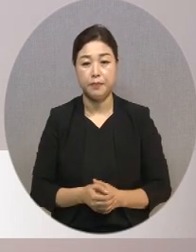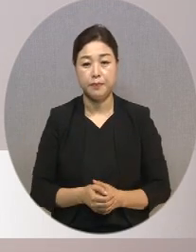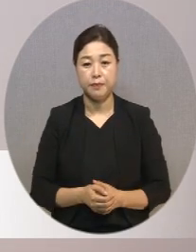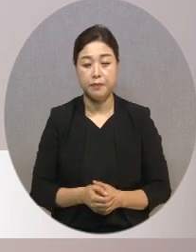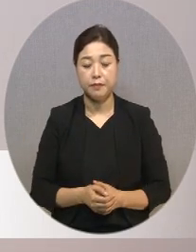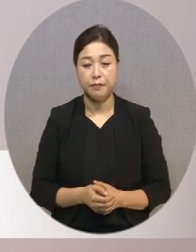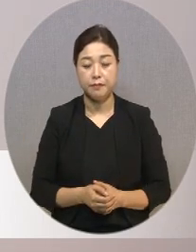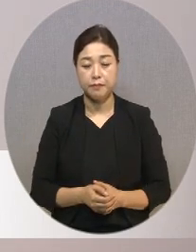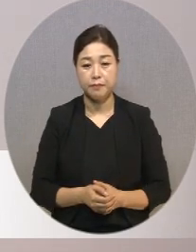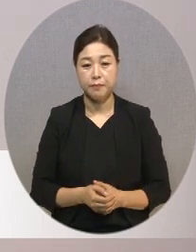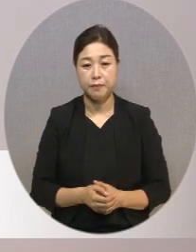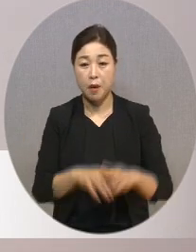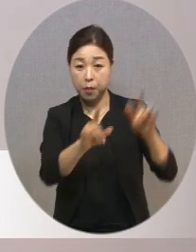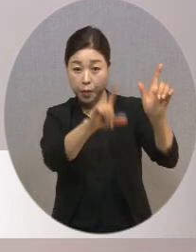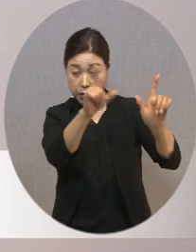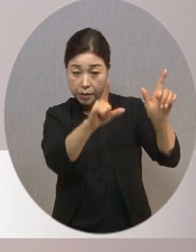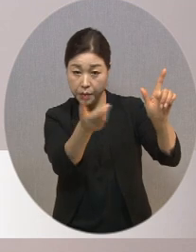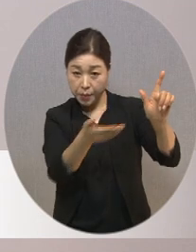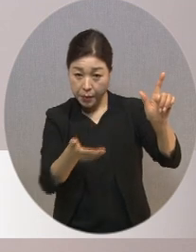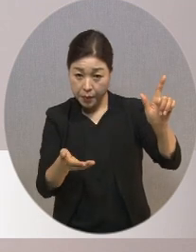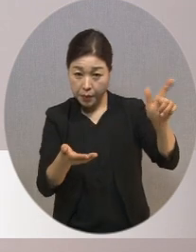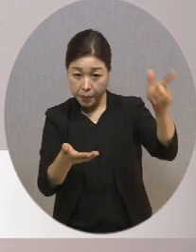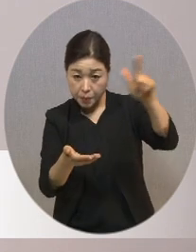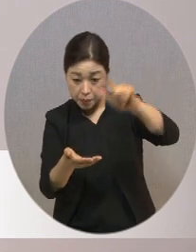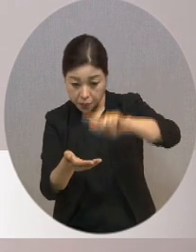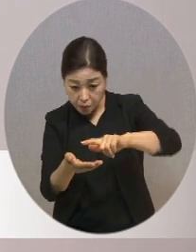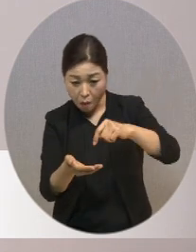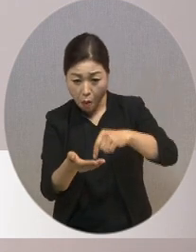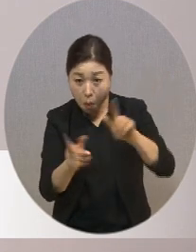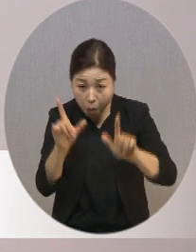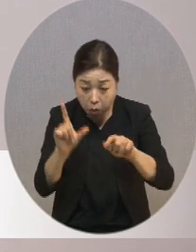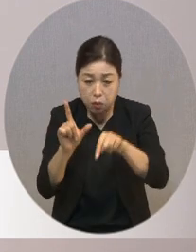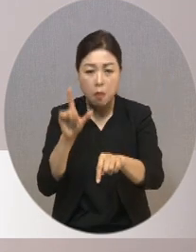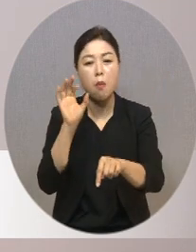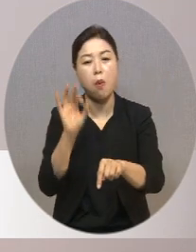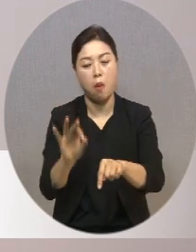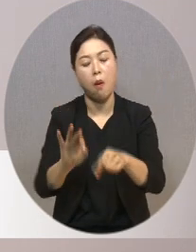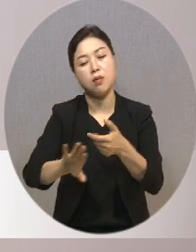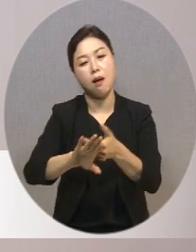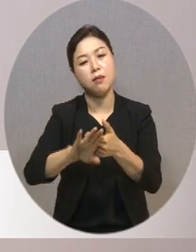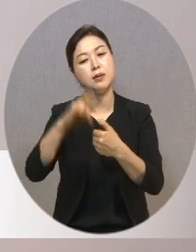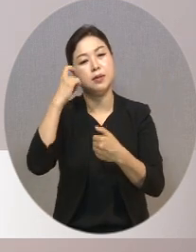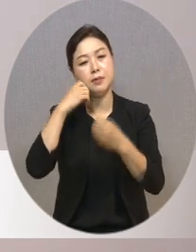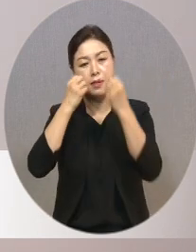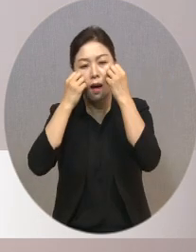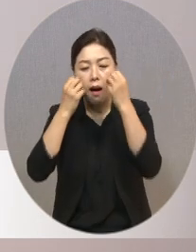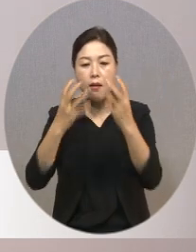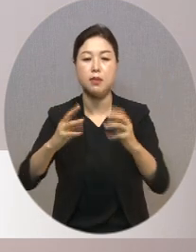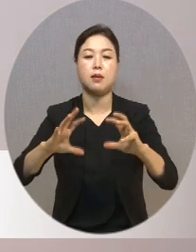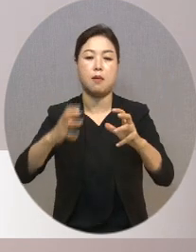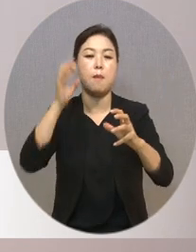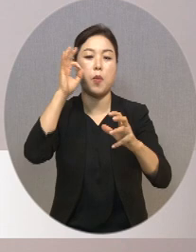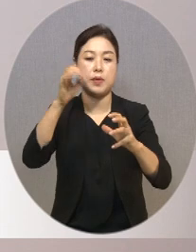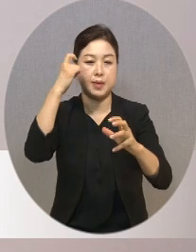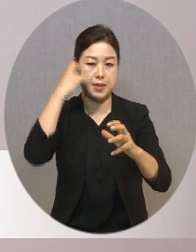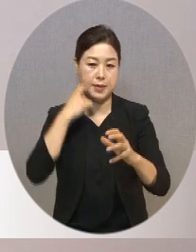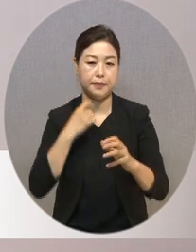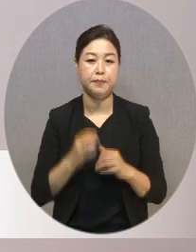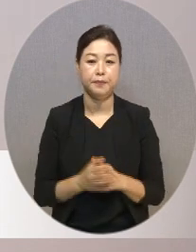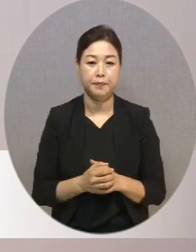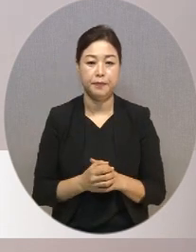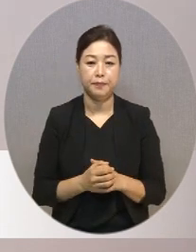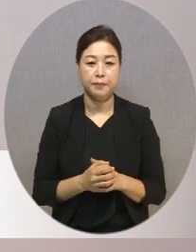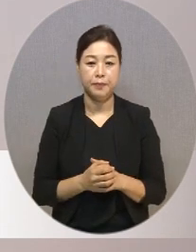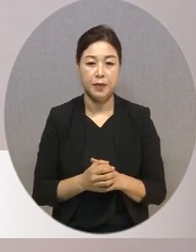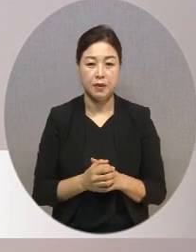그 비춰지는 상에 또 다른 느낌이 이렇게 비춰져서 다른 세상을 보는 듯한 느낌, 그걸 이제 깊게 표현한